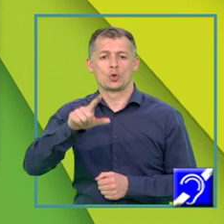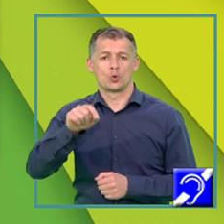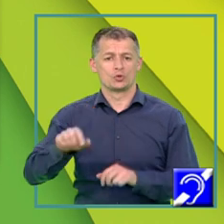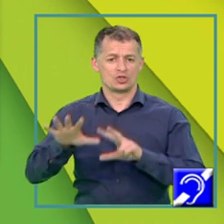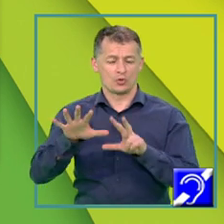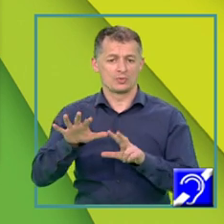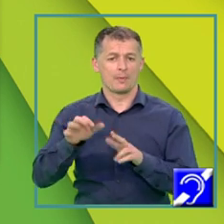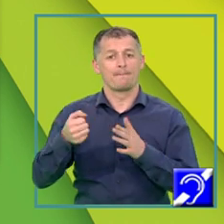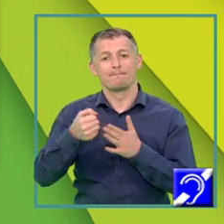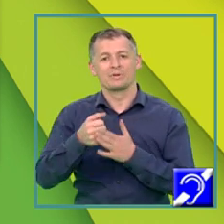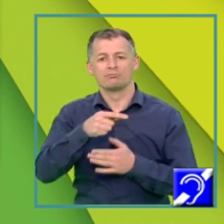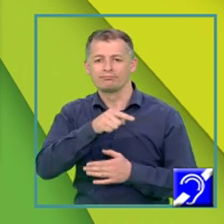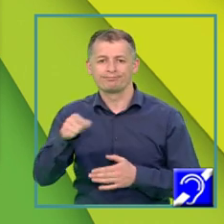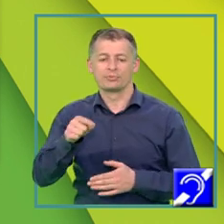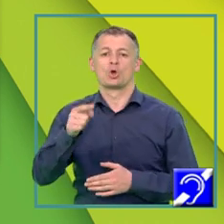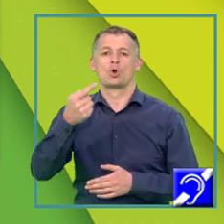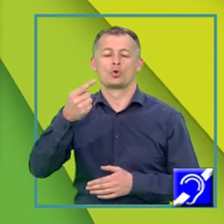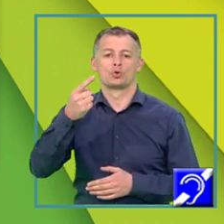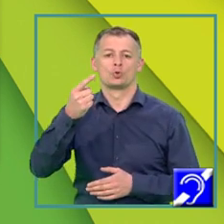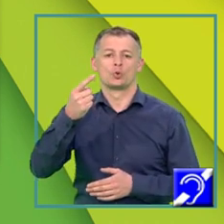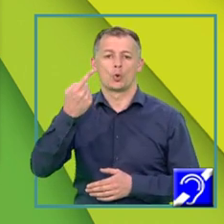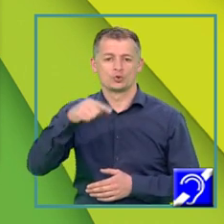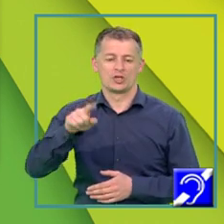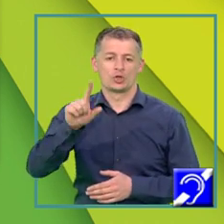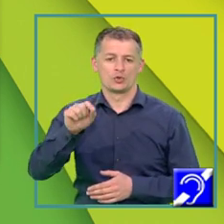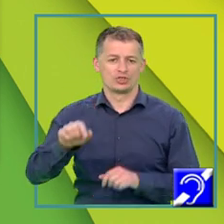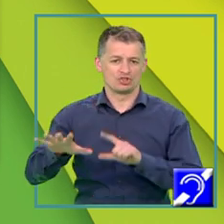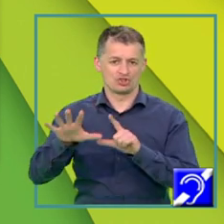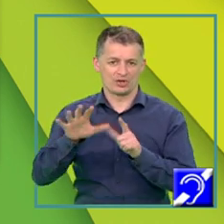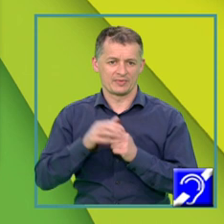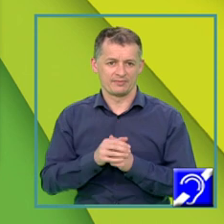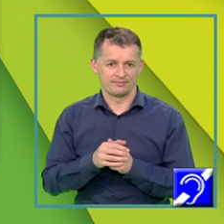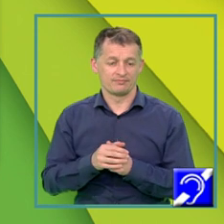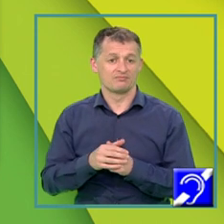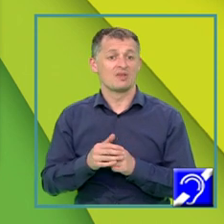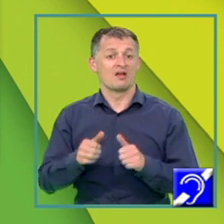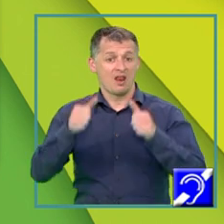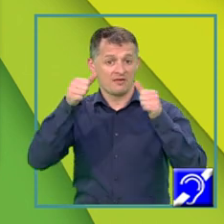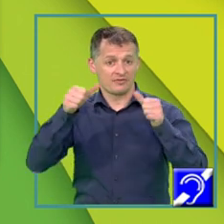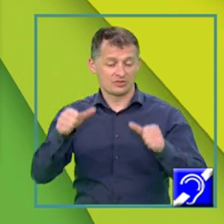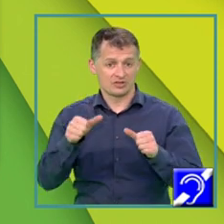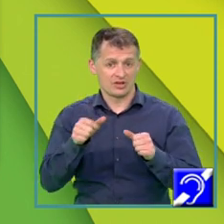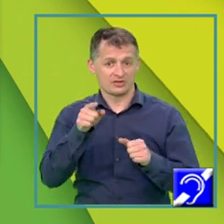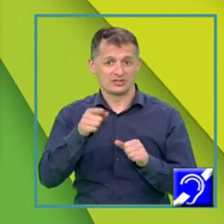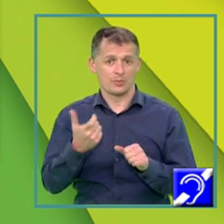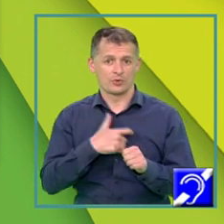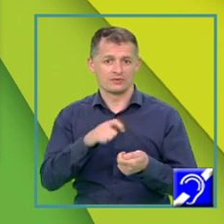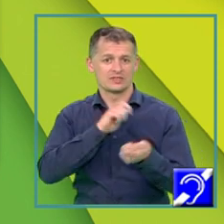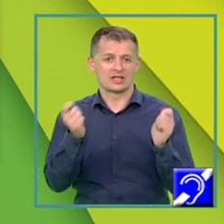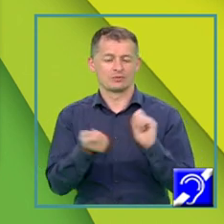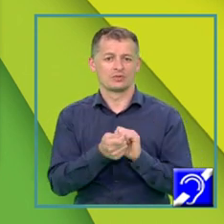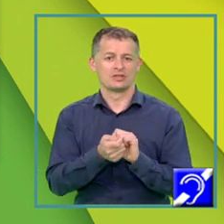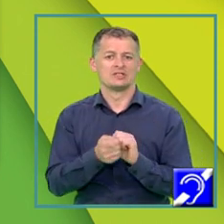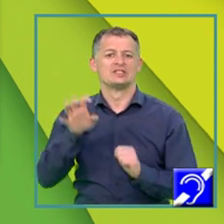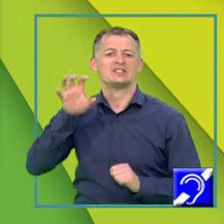127 de și intern sunt memorate sub forma unor numere la afișare expresiile charge pot fi transformate în